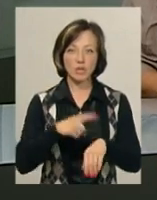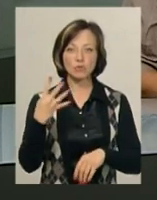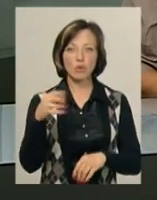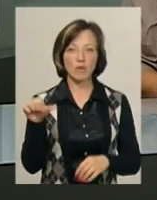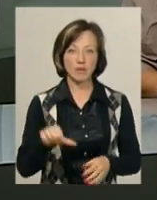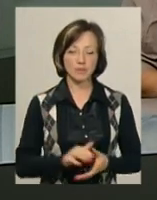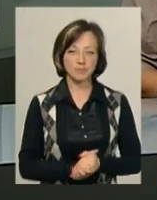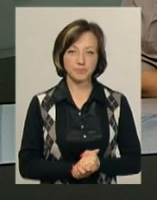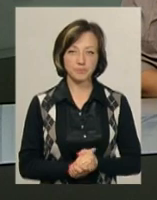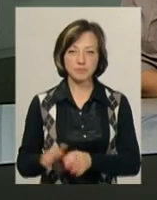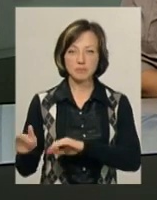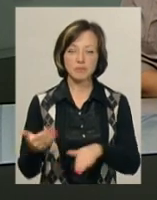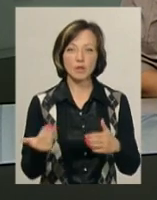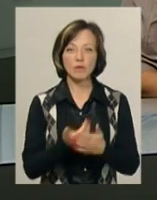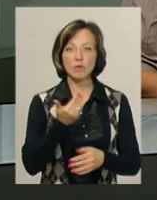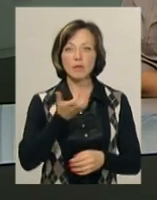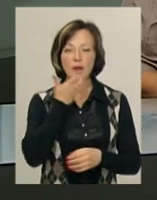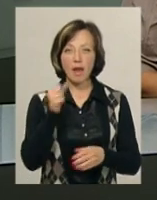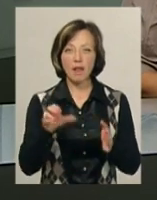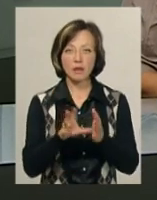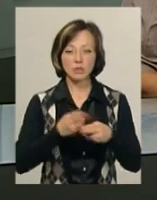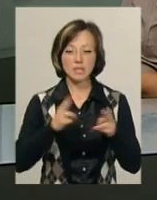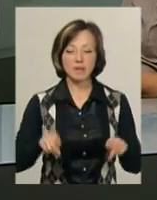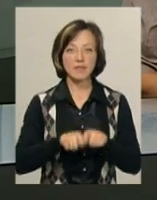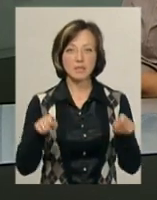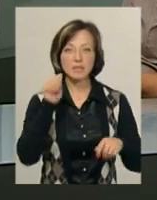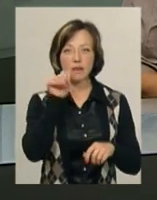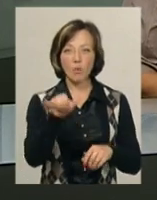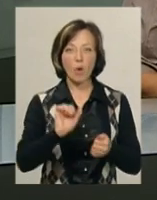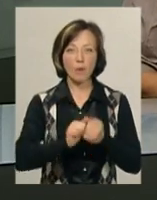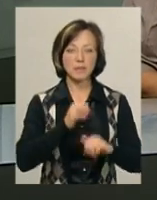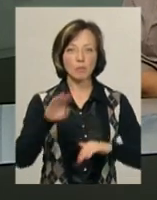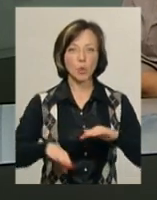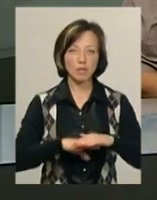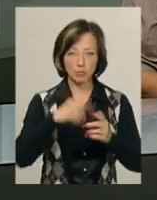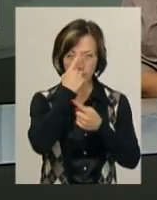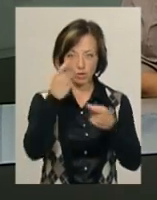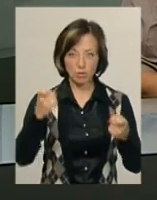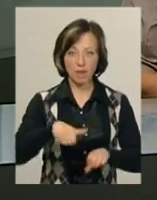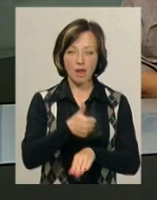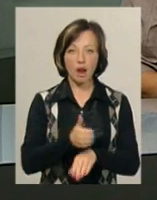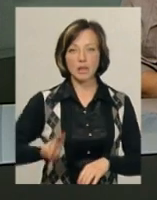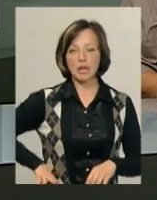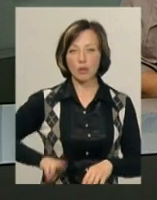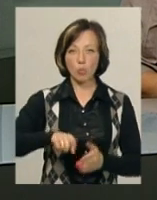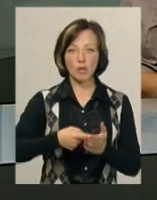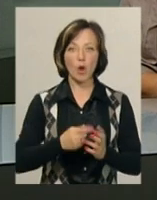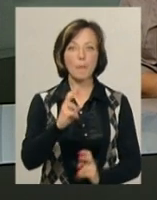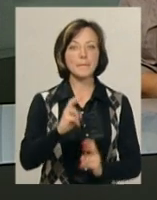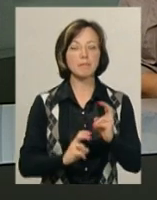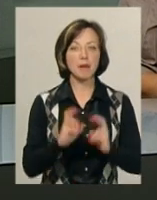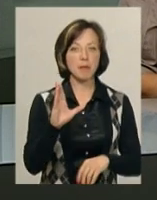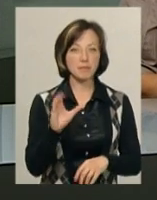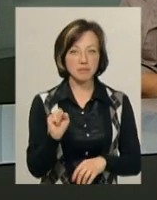20:40. Нову теплоелектростанцію відкриють завтра у Кам'янці-Подільському. Про це повідомив генеральний директор комунального